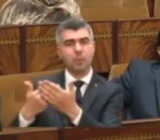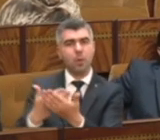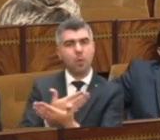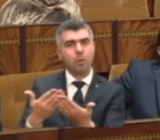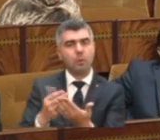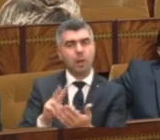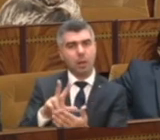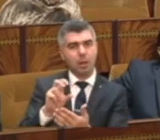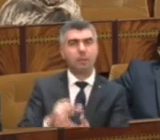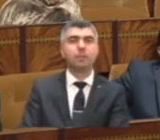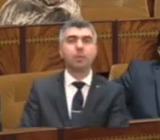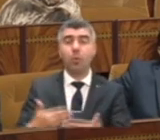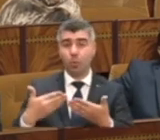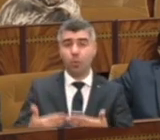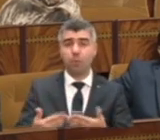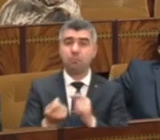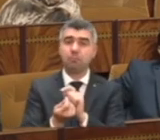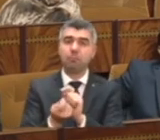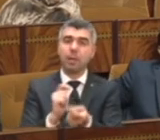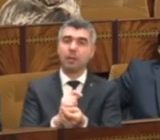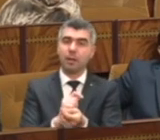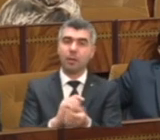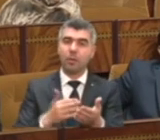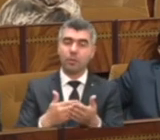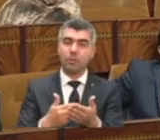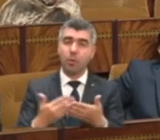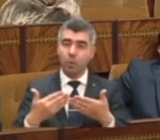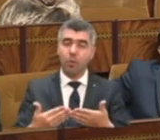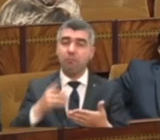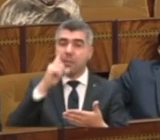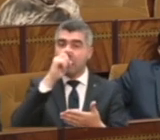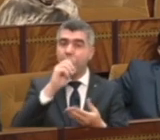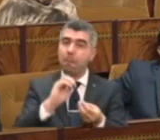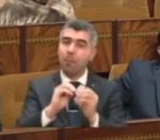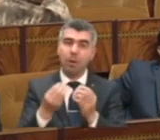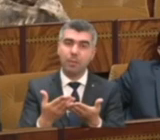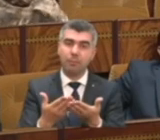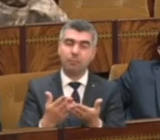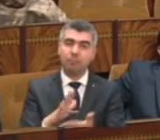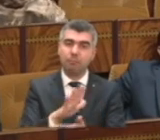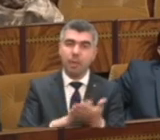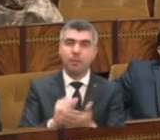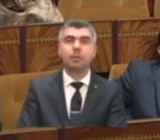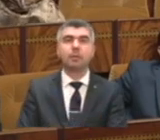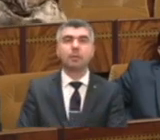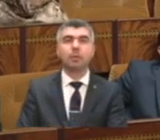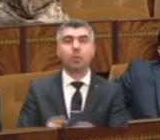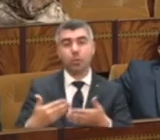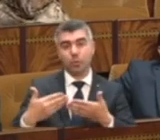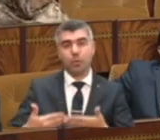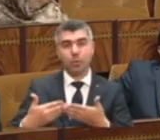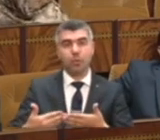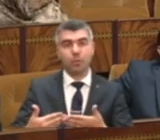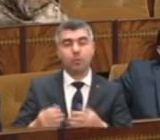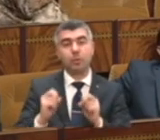الجو معين. اليوم تبدلات المعطيات، اليوم ما كنعيشوا أزمة، والأزمة فرص، وحنا عندنا خصص كبير